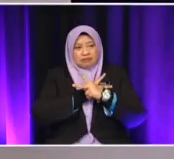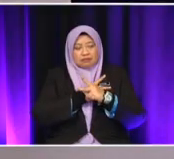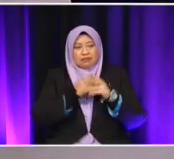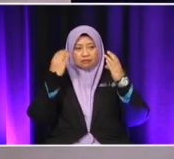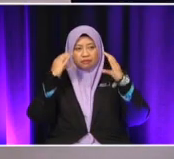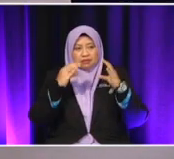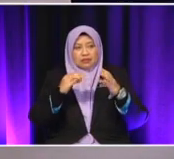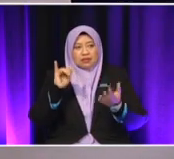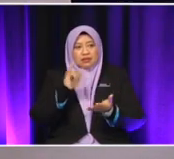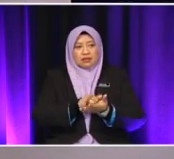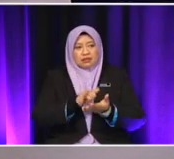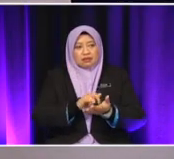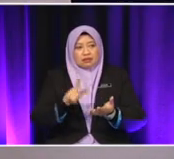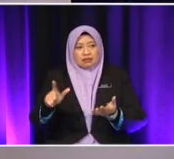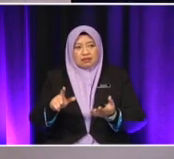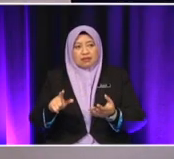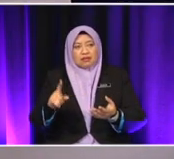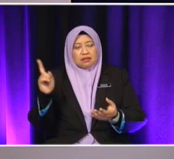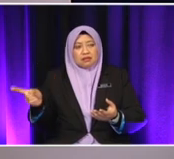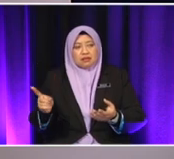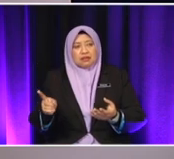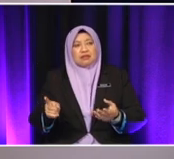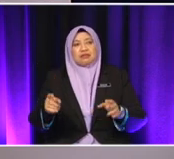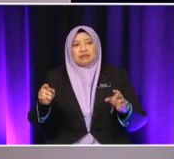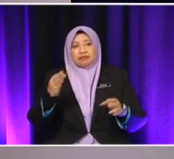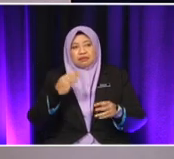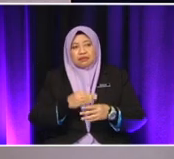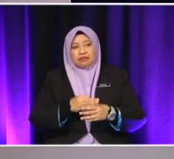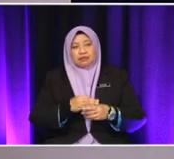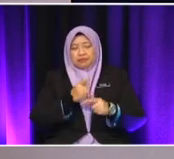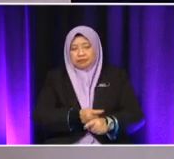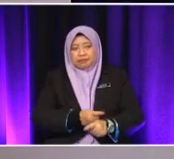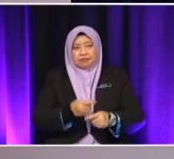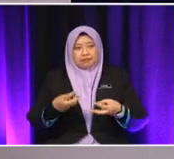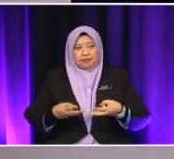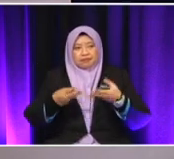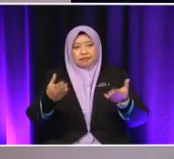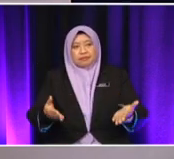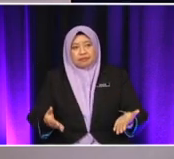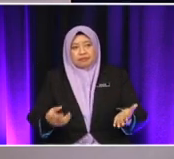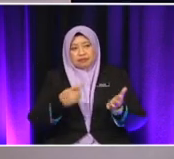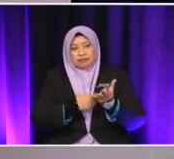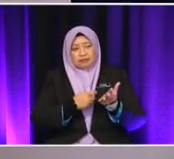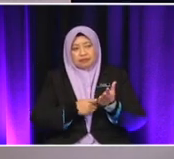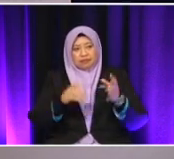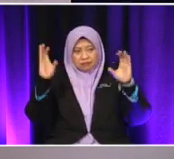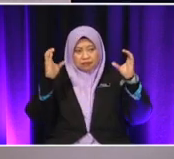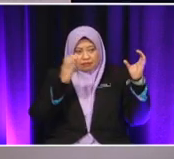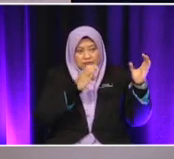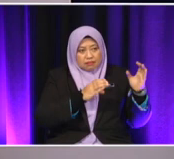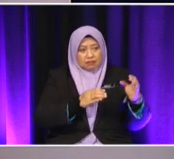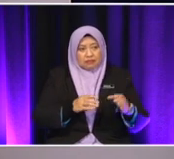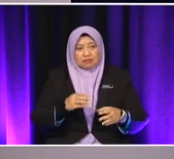itulah dia sedikit sebanyak tentang faktor lain yang berkenaan dengan penentu penawaran seperti harga atau pengeluaran Cuaca dan juga